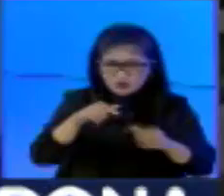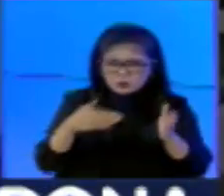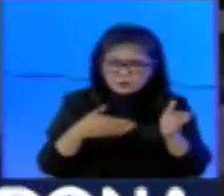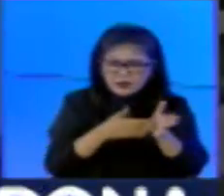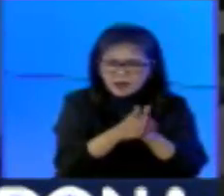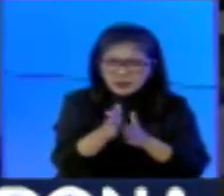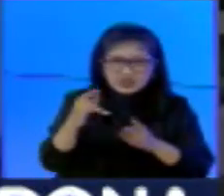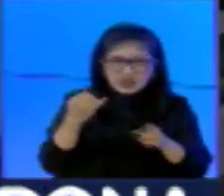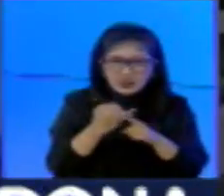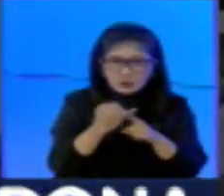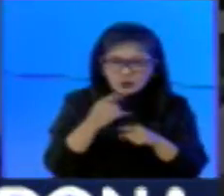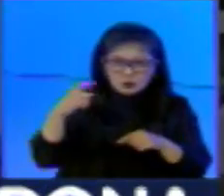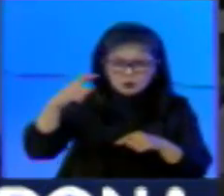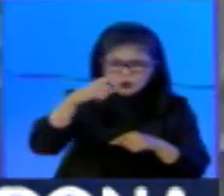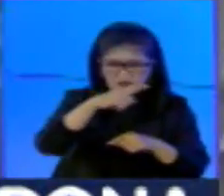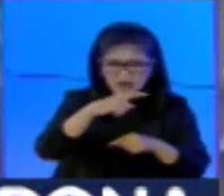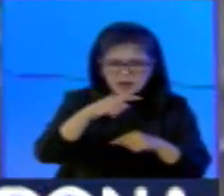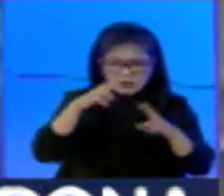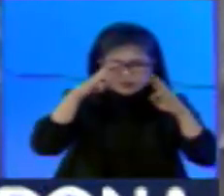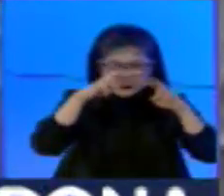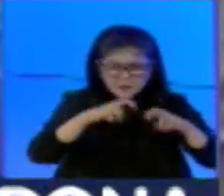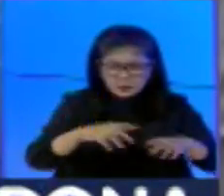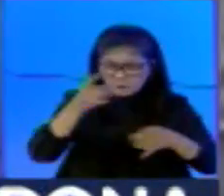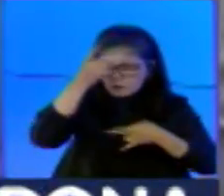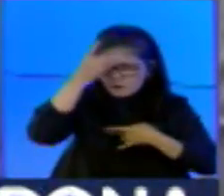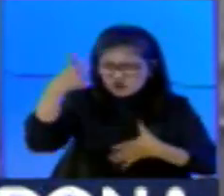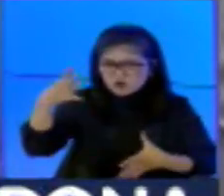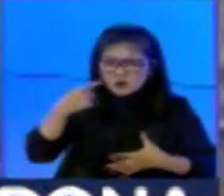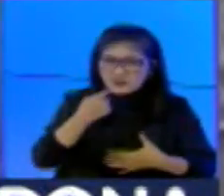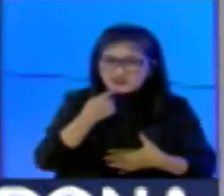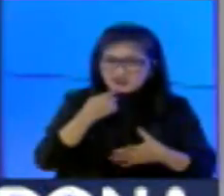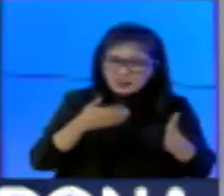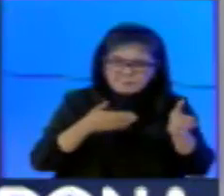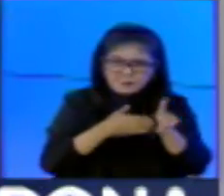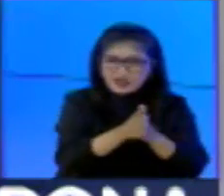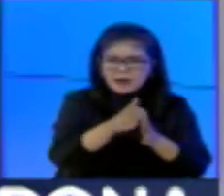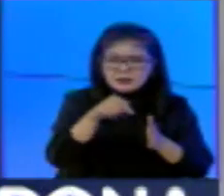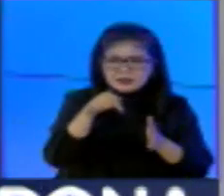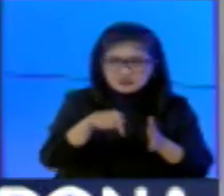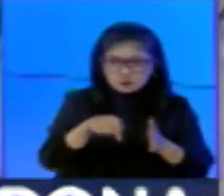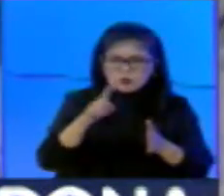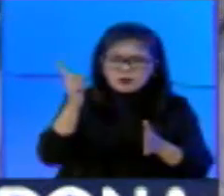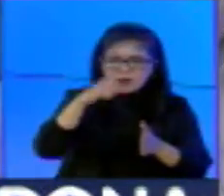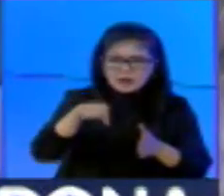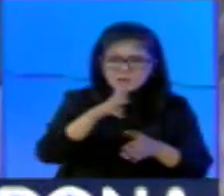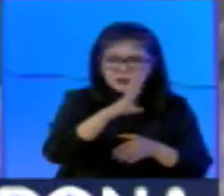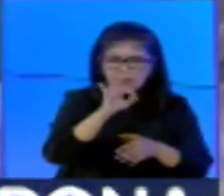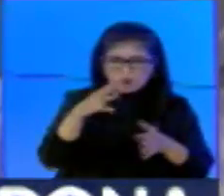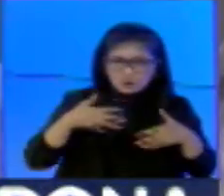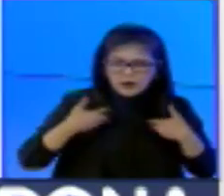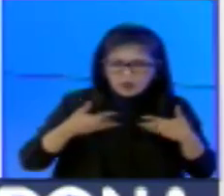dari Profesor Needham Foundation menguji coba ramuan rempah-rempah penangkal virus corona pada 30 ekor binatang ferret atau hewan